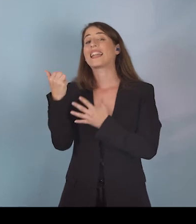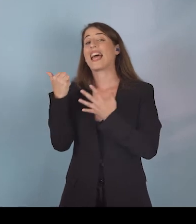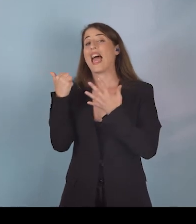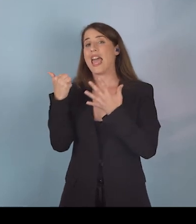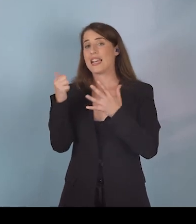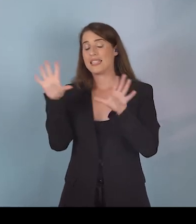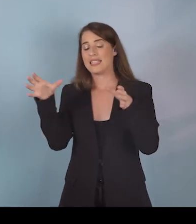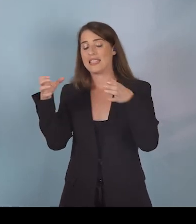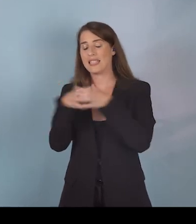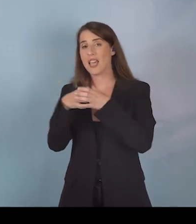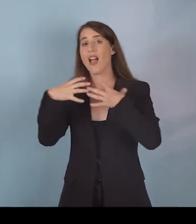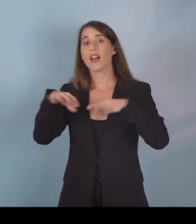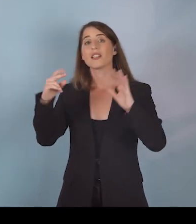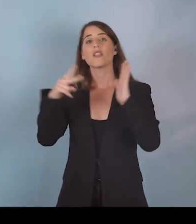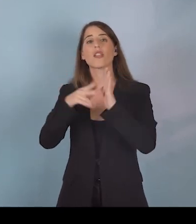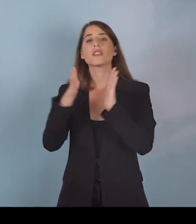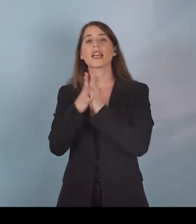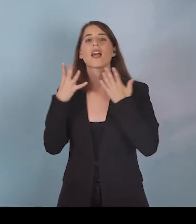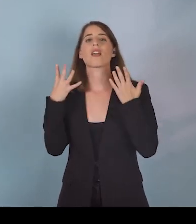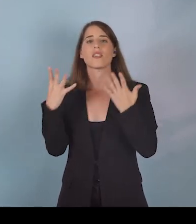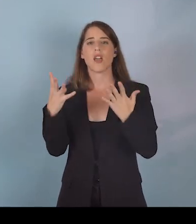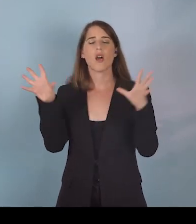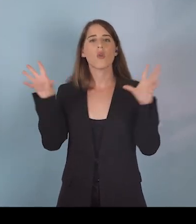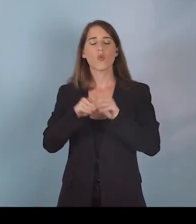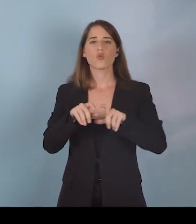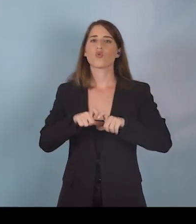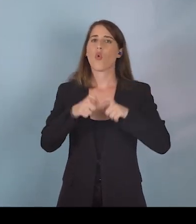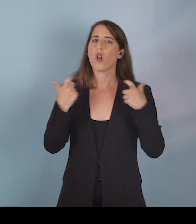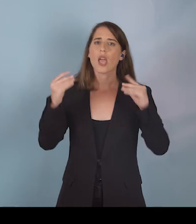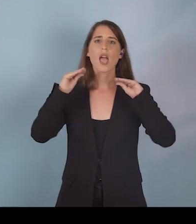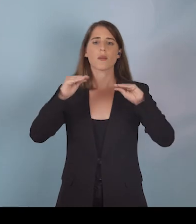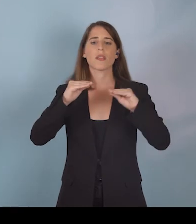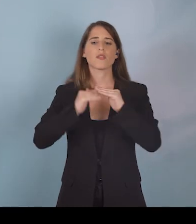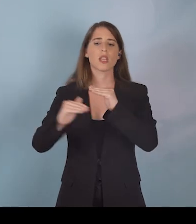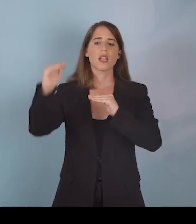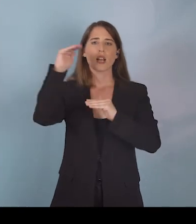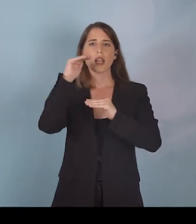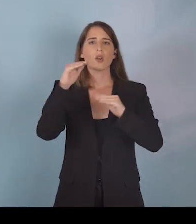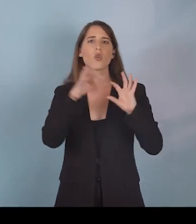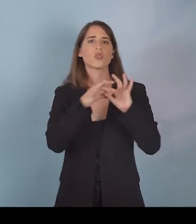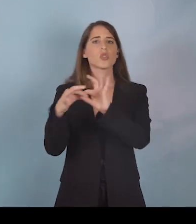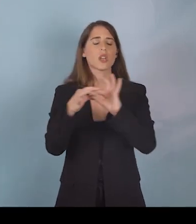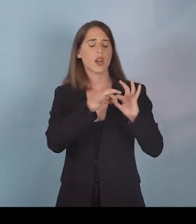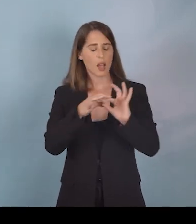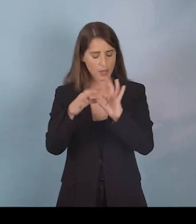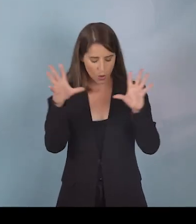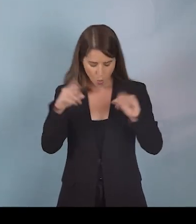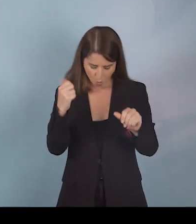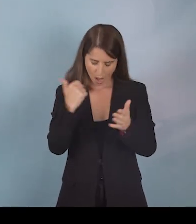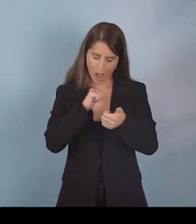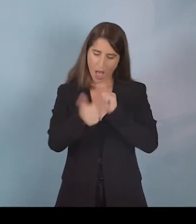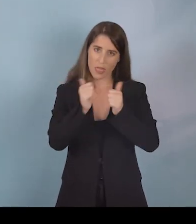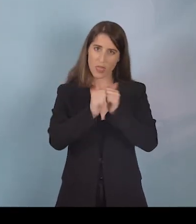200 από αυτά, 36 από αυτά ξεκίνησαν το 2019 και αφορούν συνεργασίες